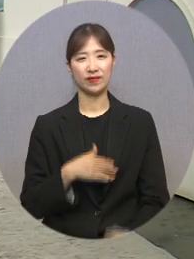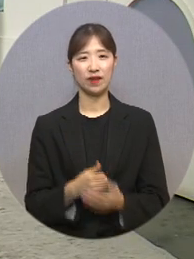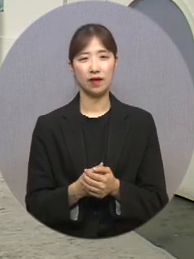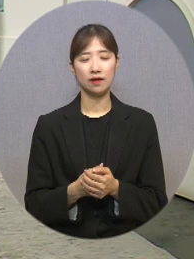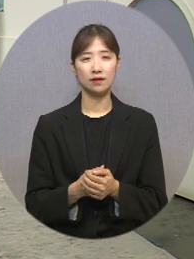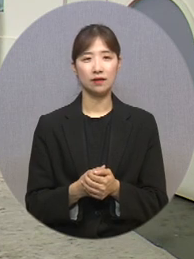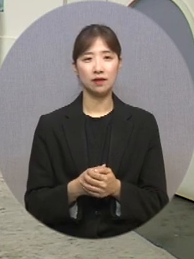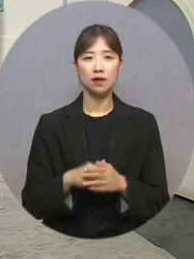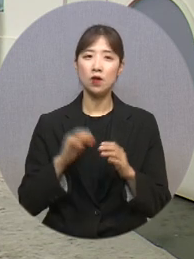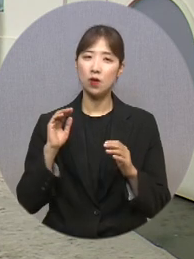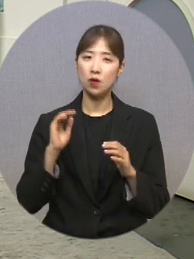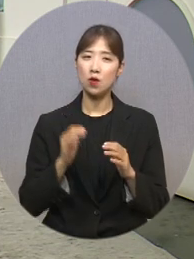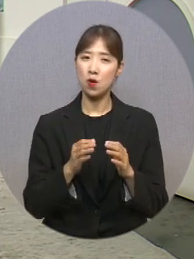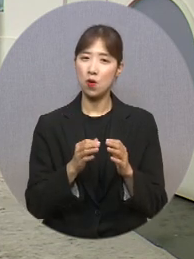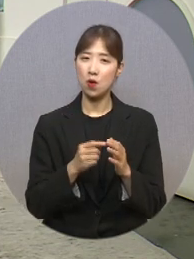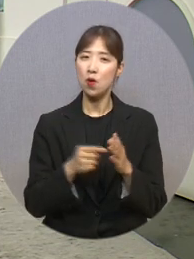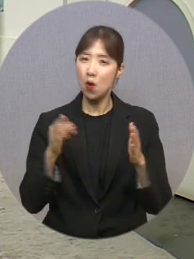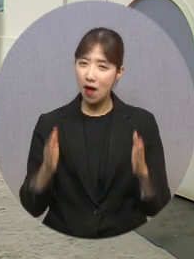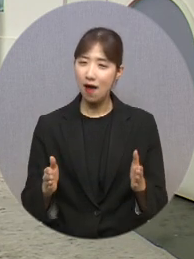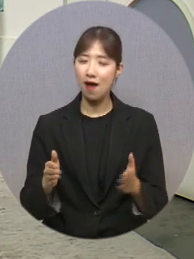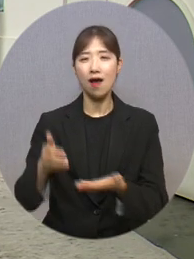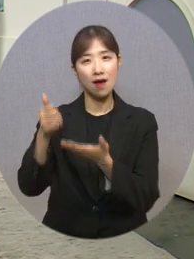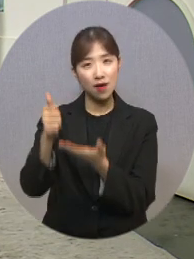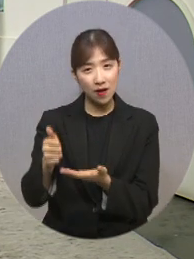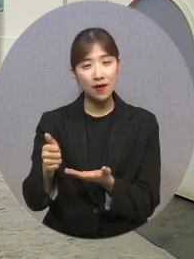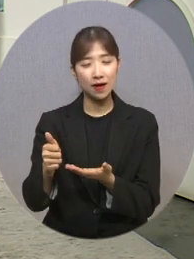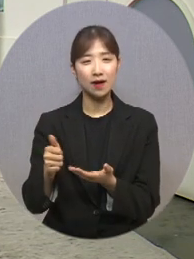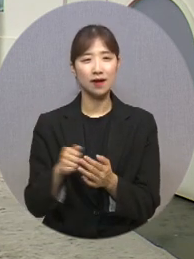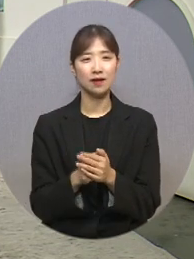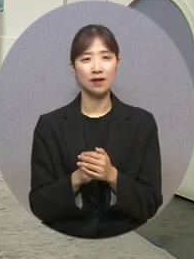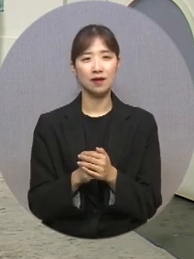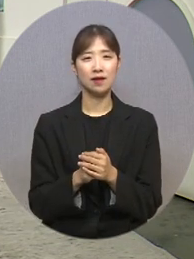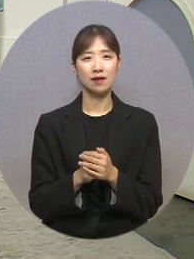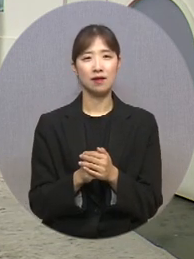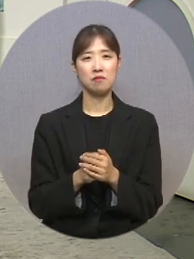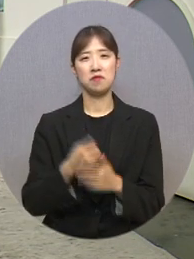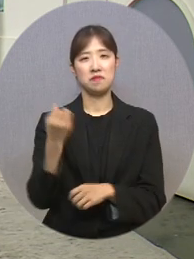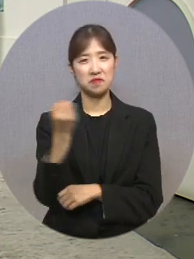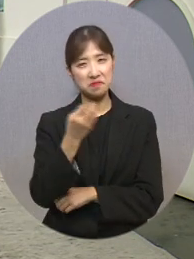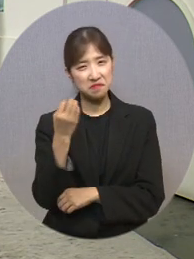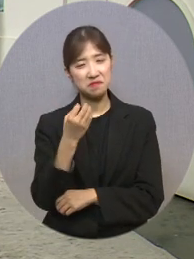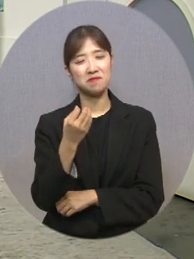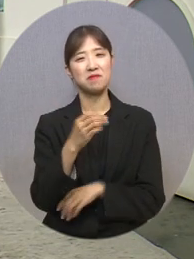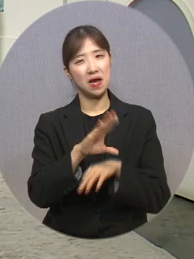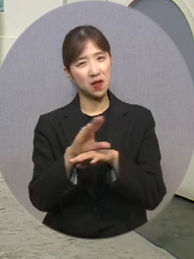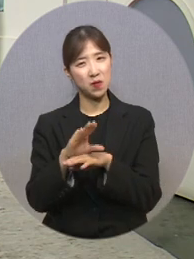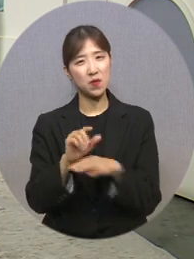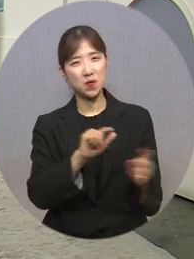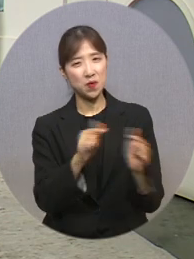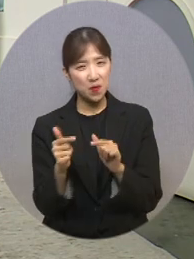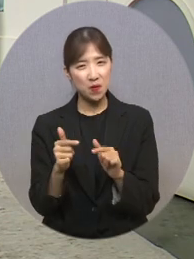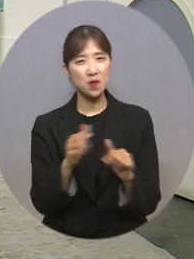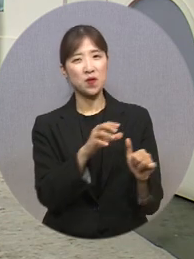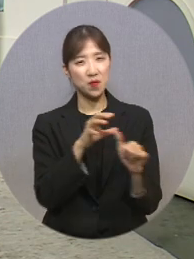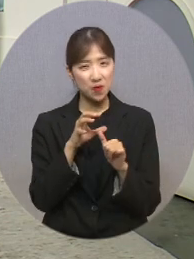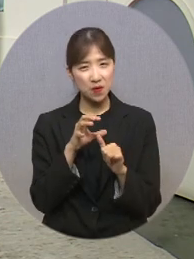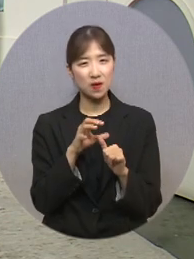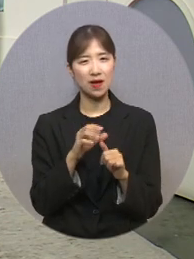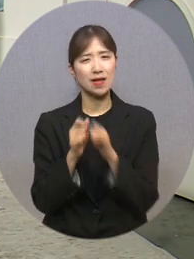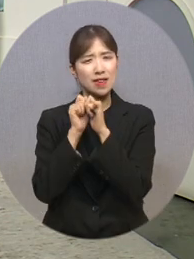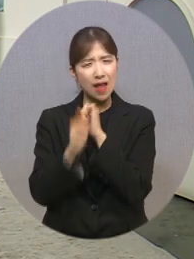우리 임채원 부장검사께서는 많은 매체를 통해서 사기